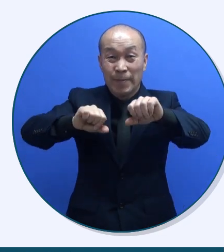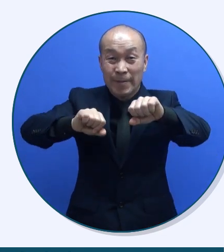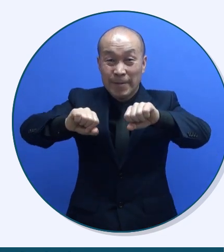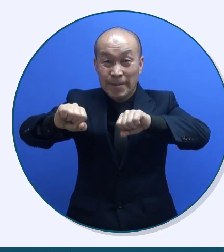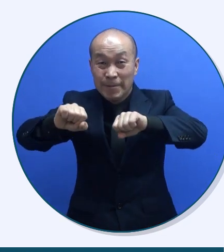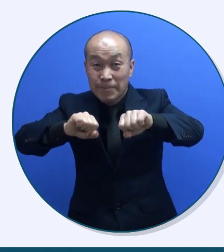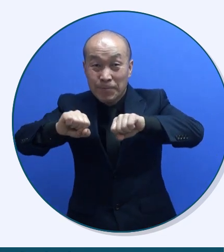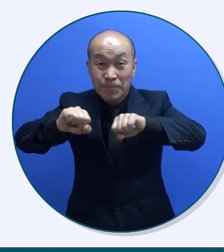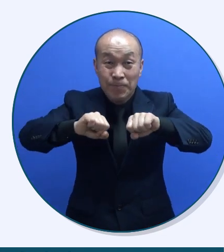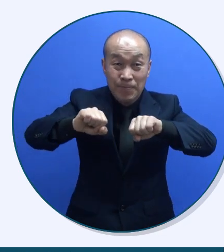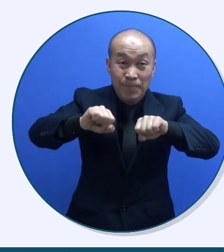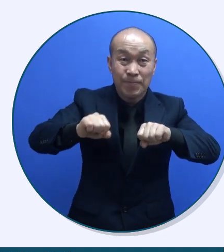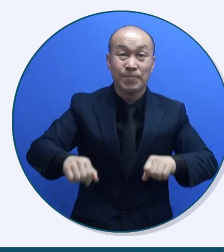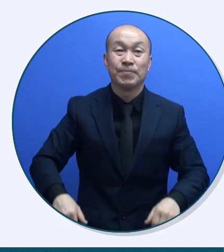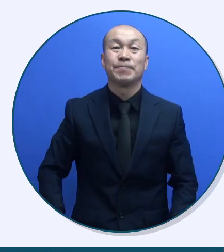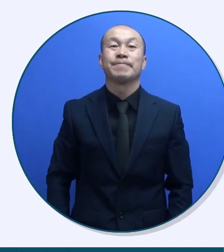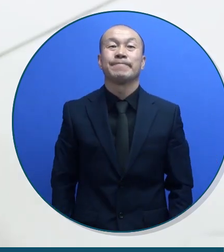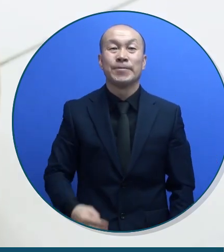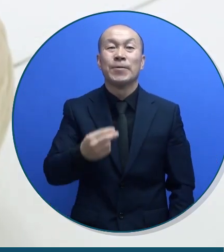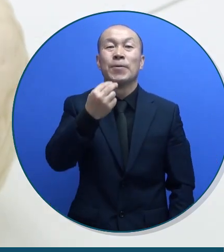한다는 것입니다.